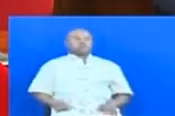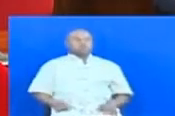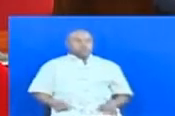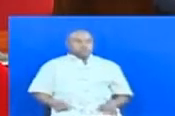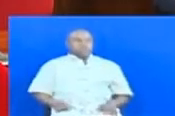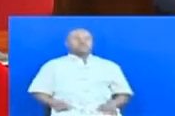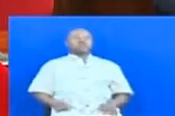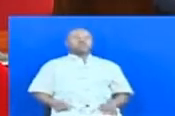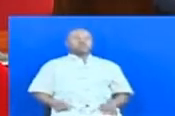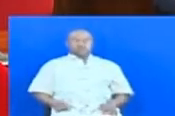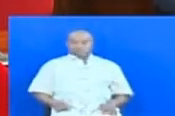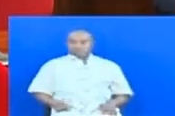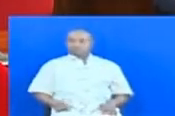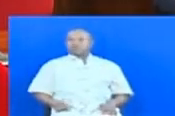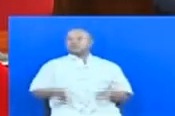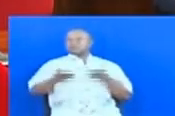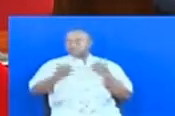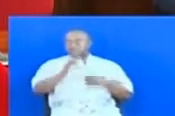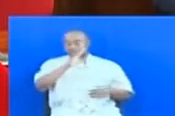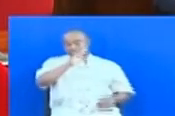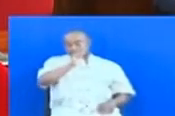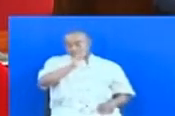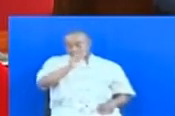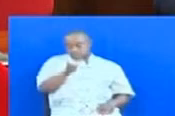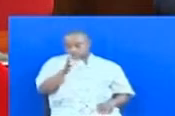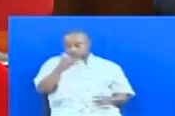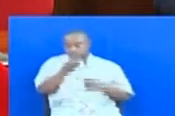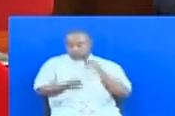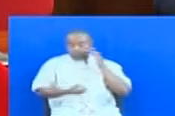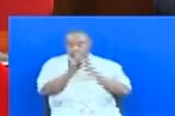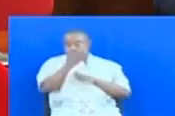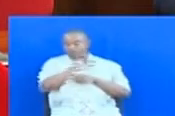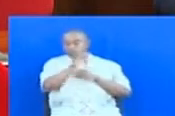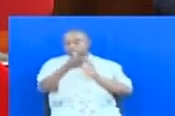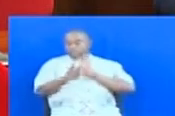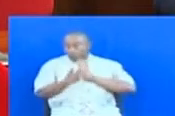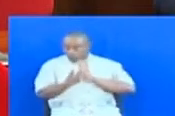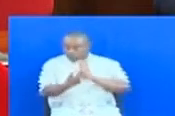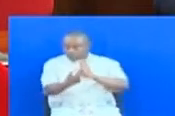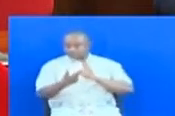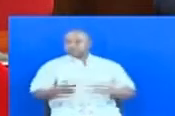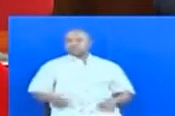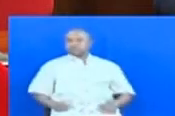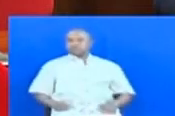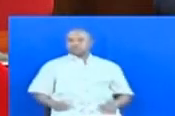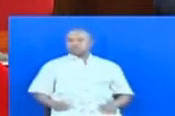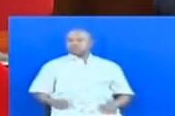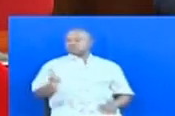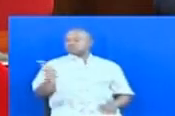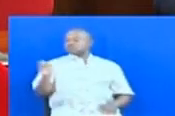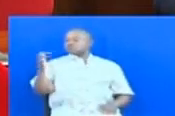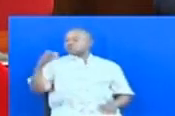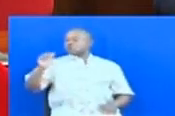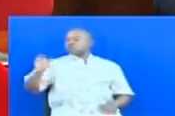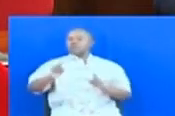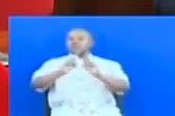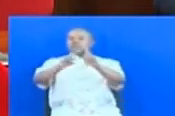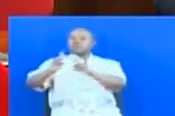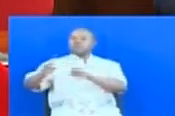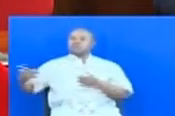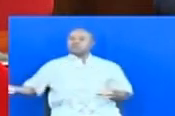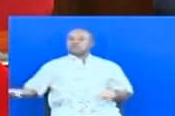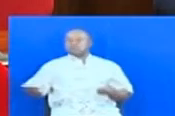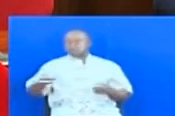CAG kwa kuibua na kutuonyesha hoja mbalimbali mbali. Na yeye ndio kama jicho